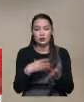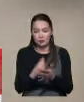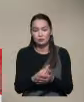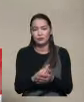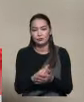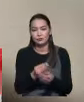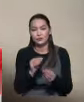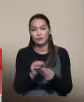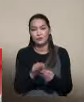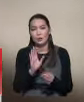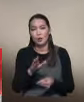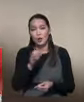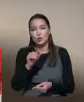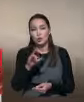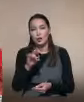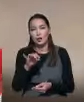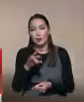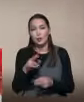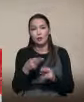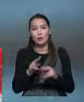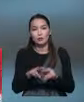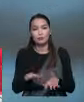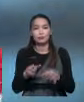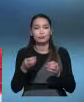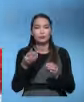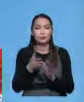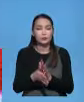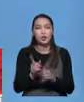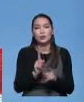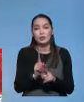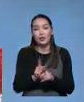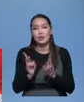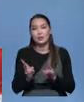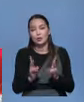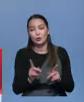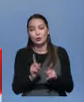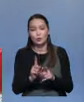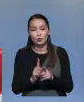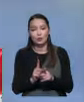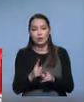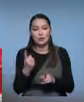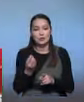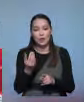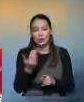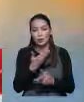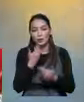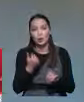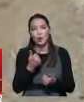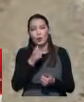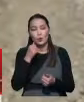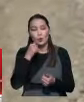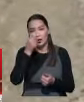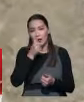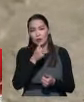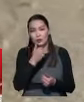сақталады. Сауд Арабиясы парсы шығанағындағы тасқыннан зардап шеккен жалғыз мемлекет емес. Өткен айда Оманда